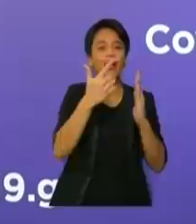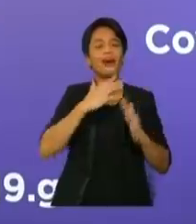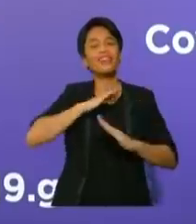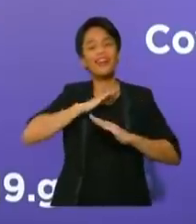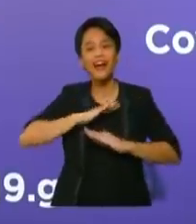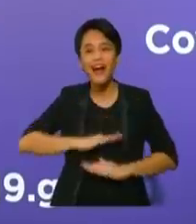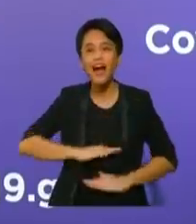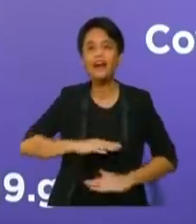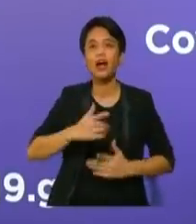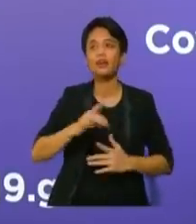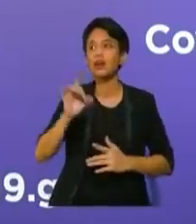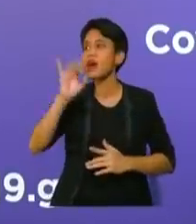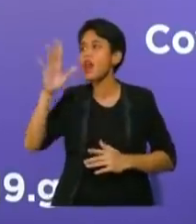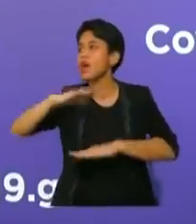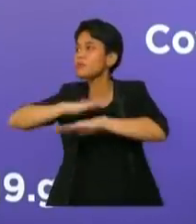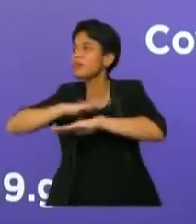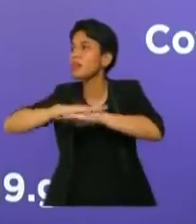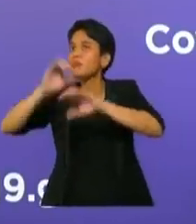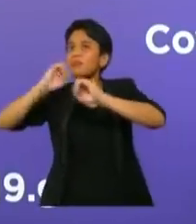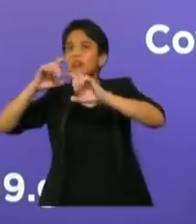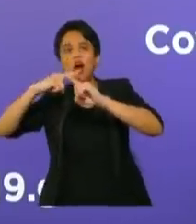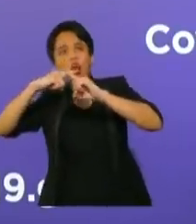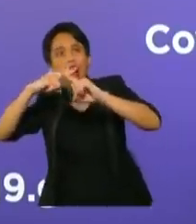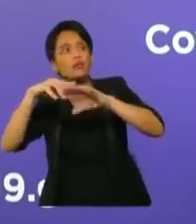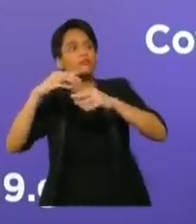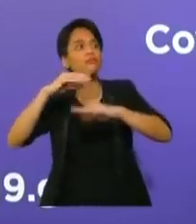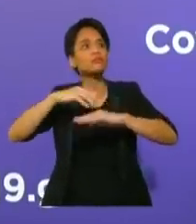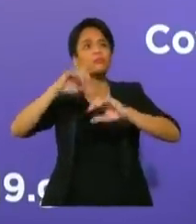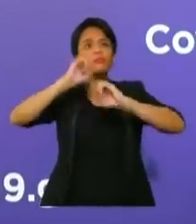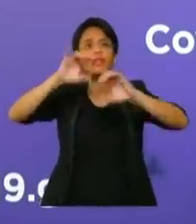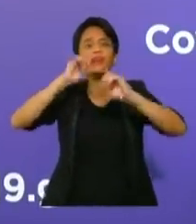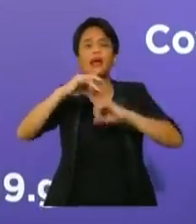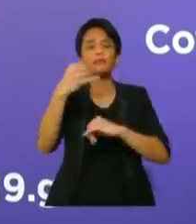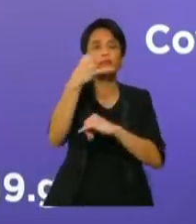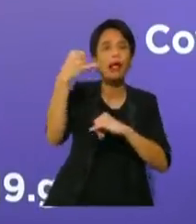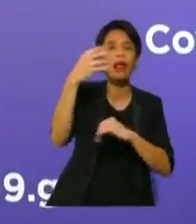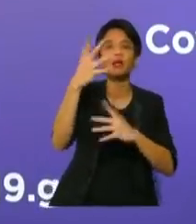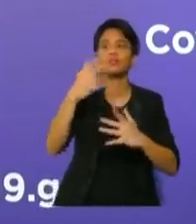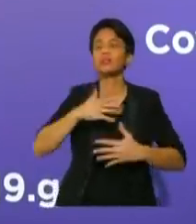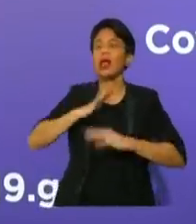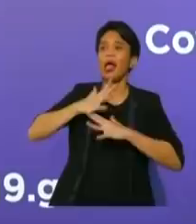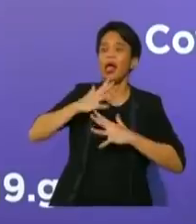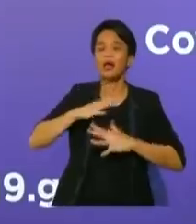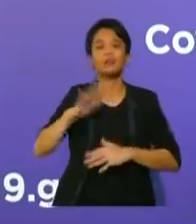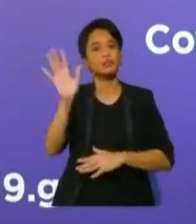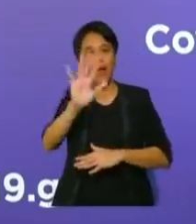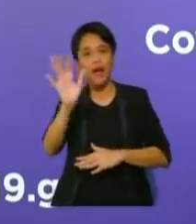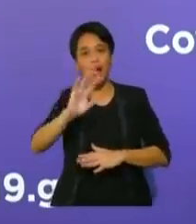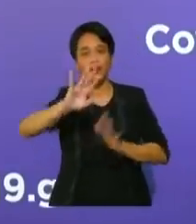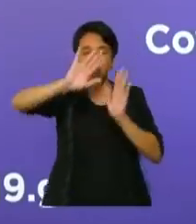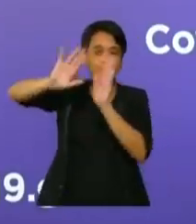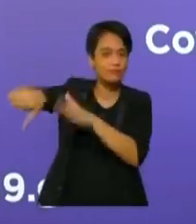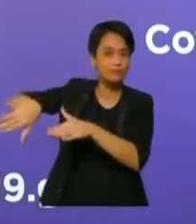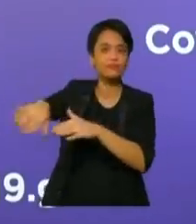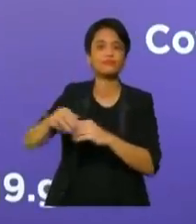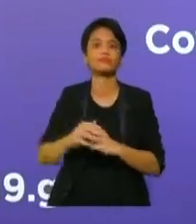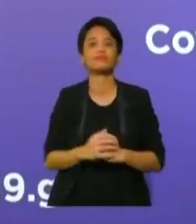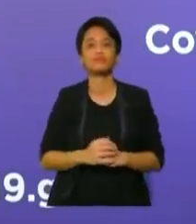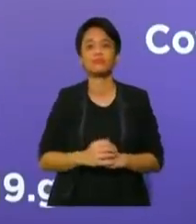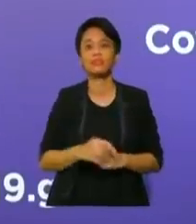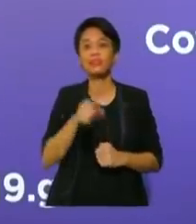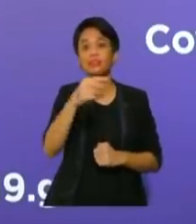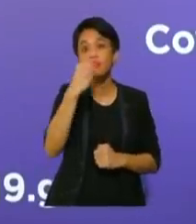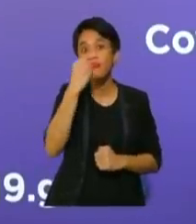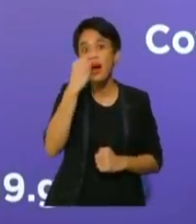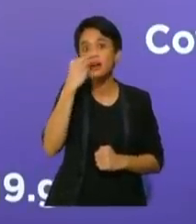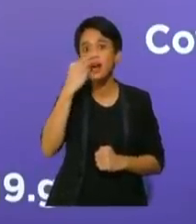oleh berita-berita yang tidak pasti, berita-berita yang justru membuat kita semakin gelisah. Saudara-saudara, asupan gizi